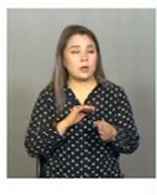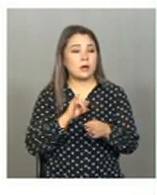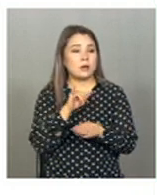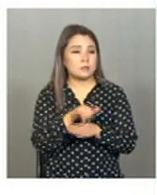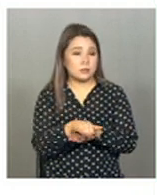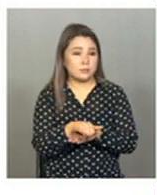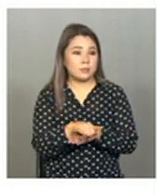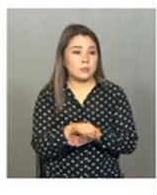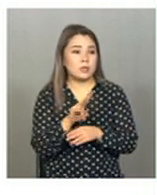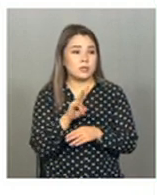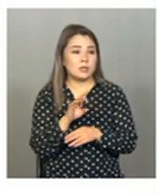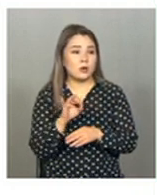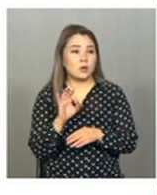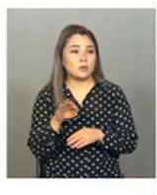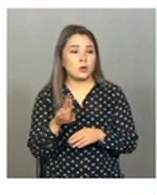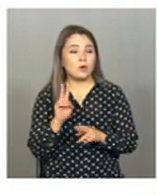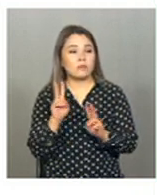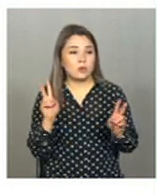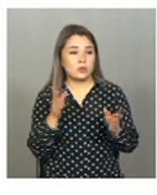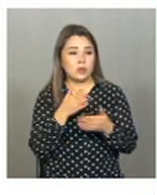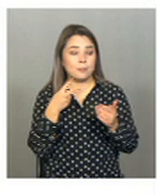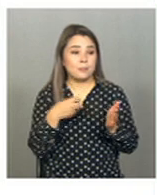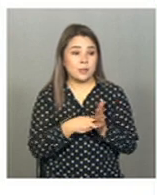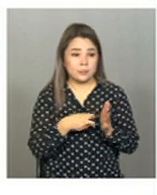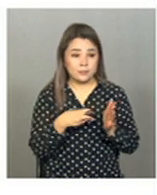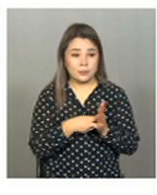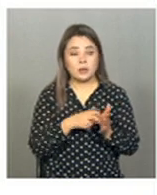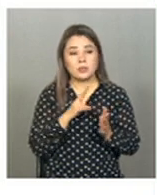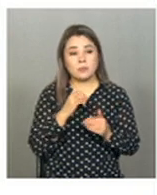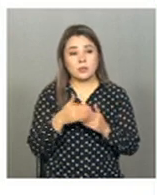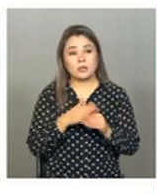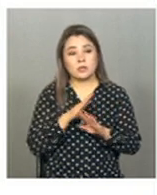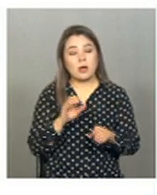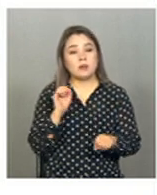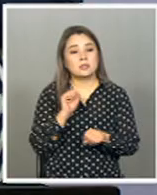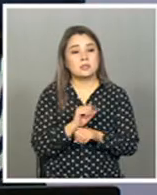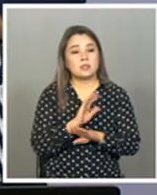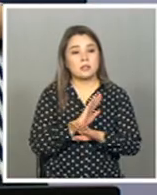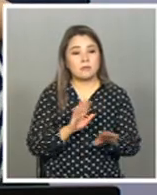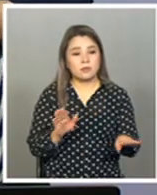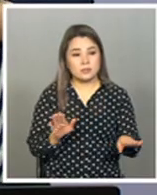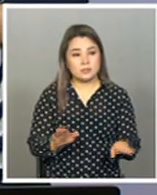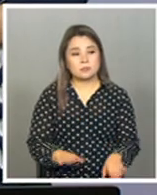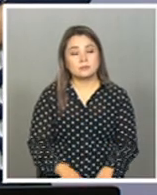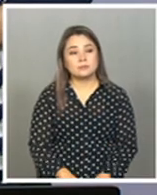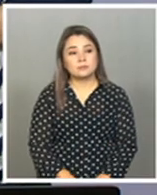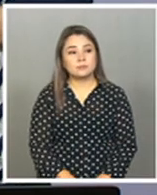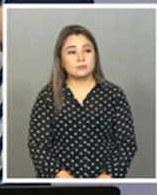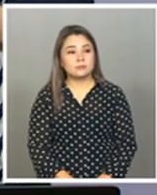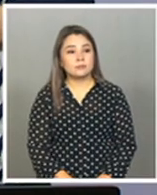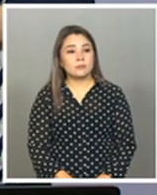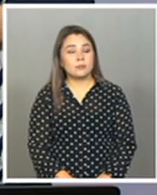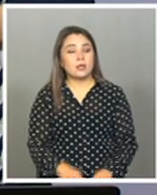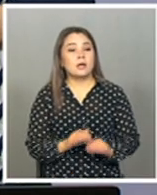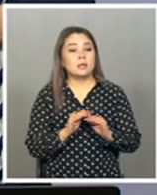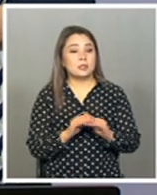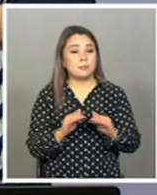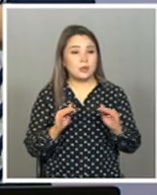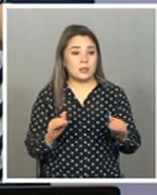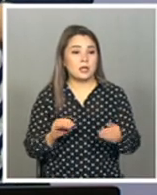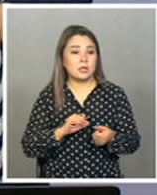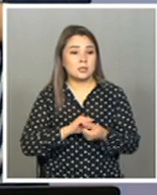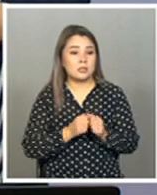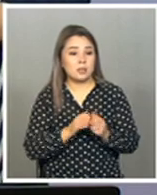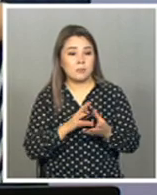от кого нет писем, ни перед чем не останавливаться. Ребята, давайте закрепим